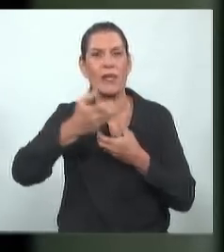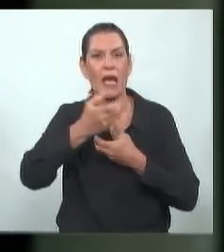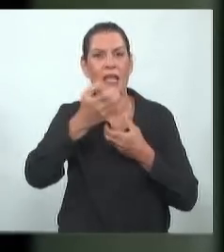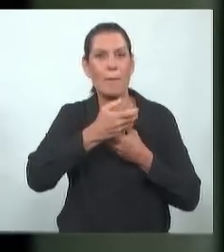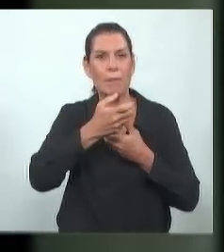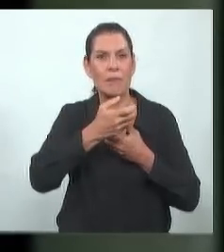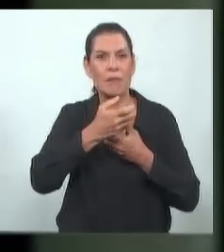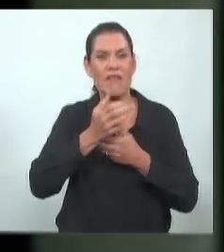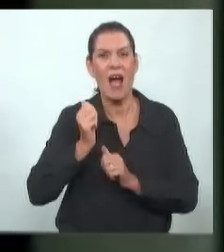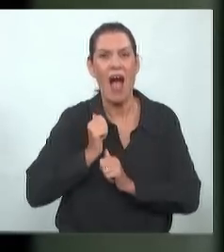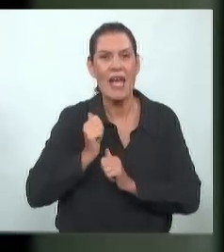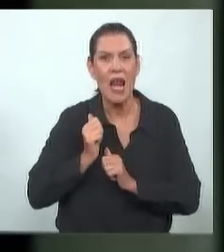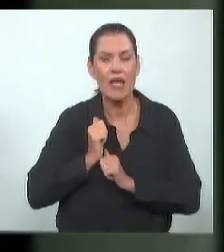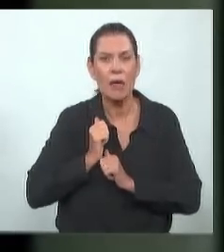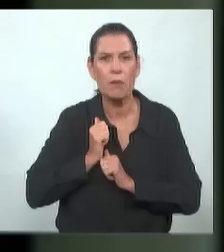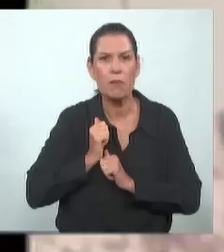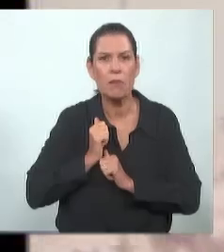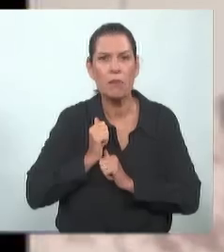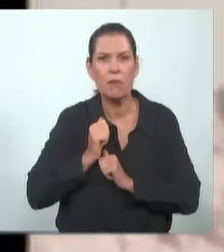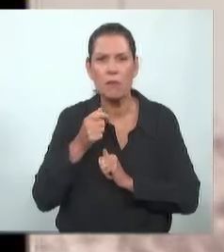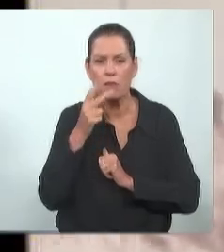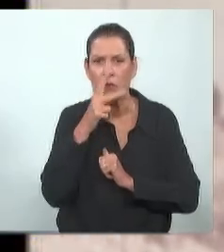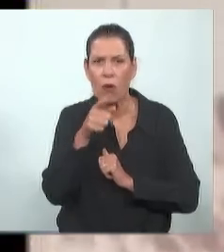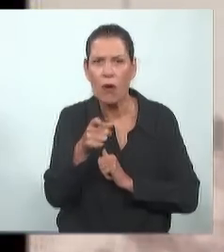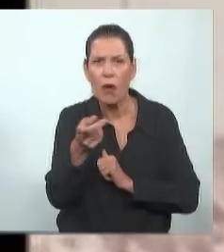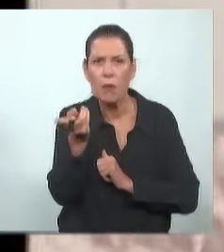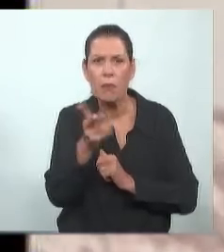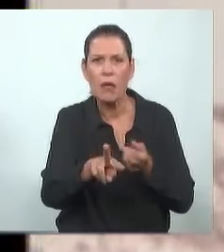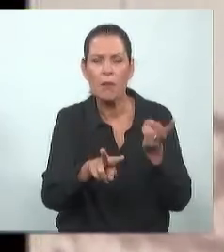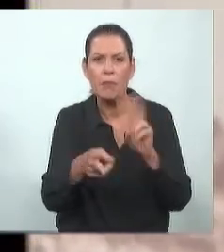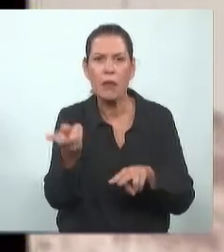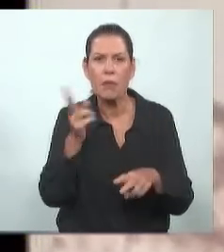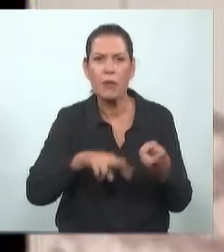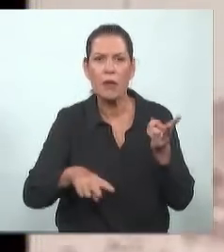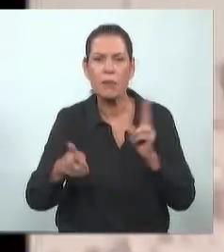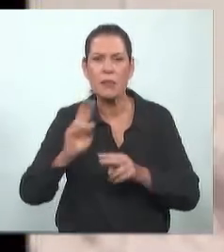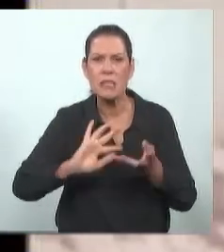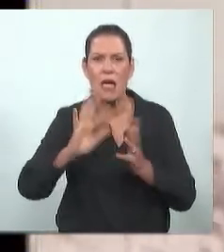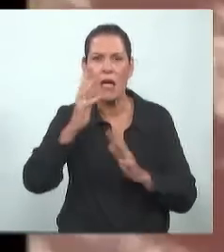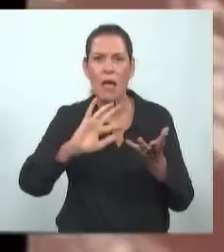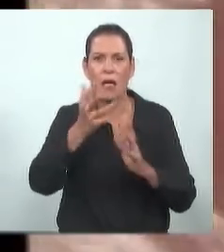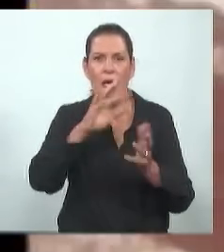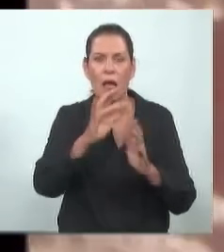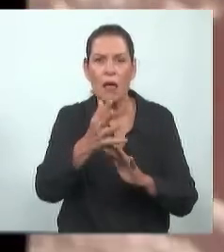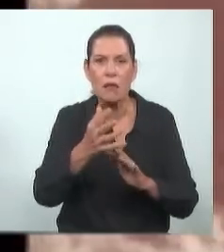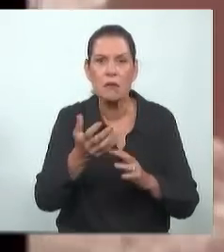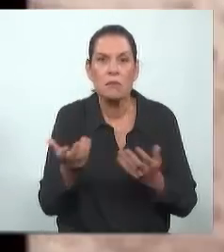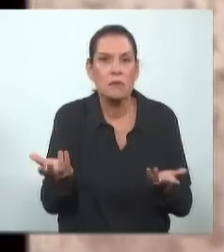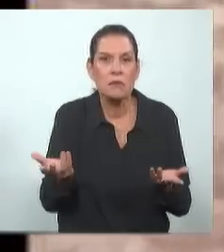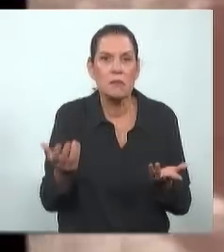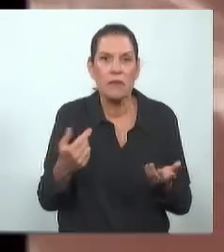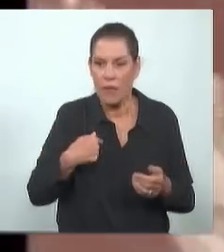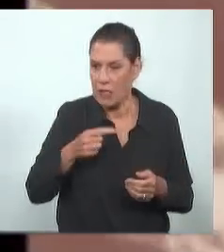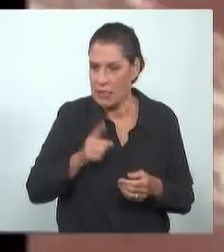וחללים זרוקים בשטח, ואני צריך להתחיל לפנות. אין לי שרוולי ניילון, אין לי חיילים להתחיל לעבוד. אתה